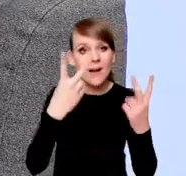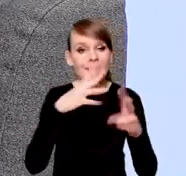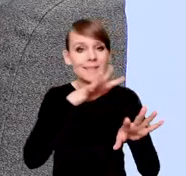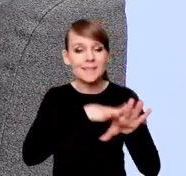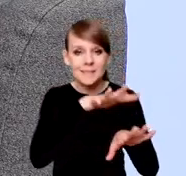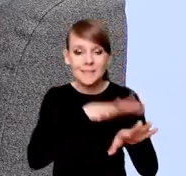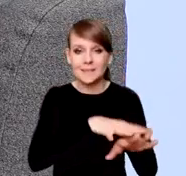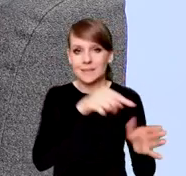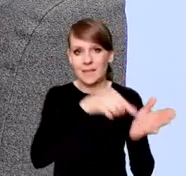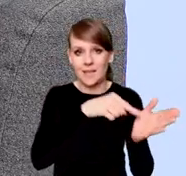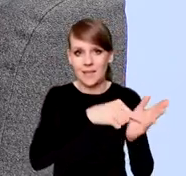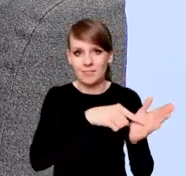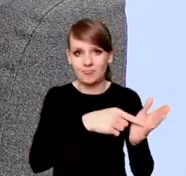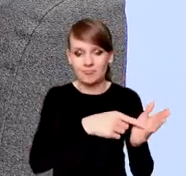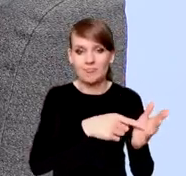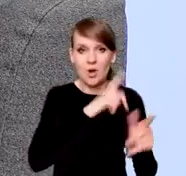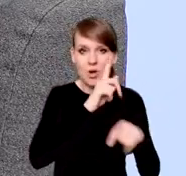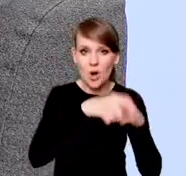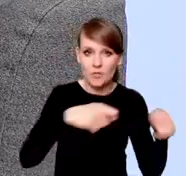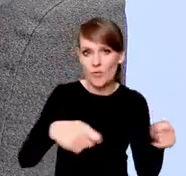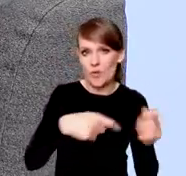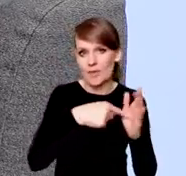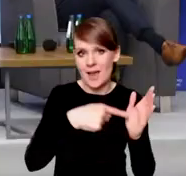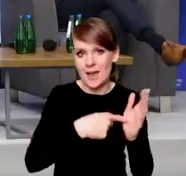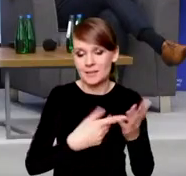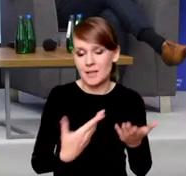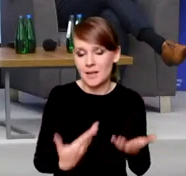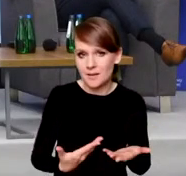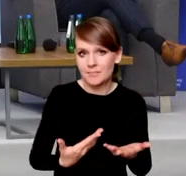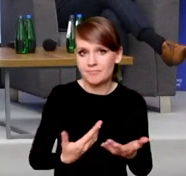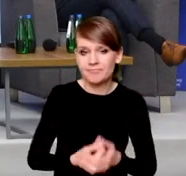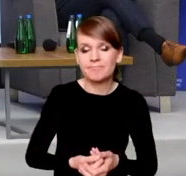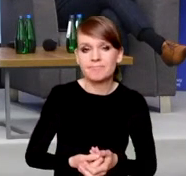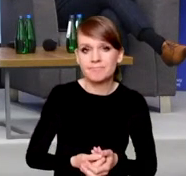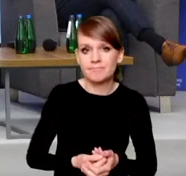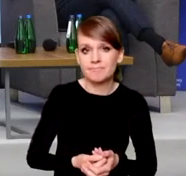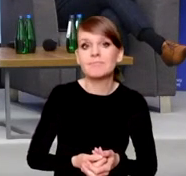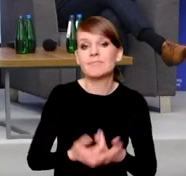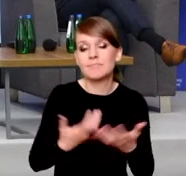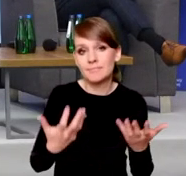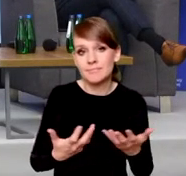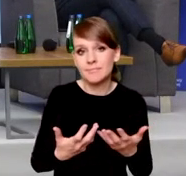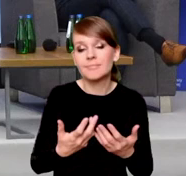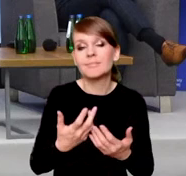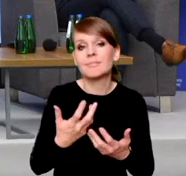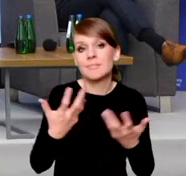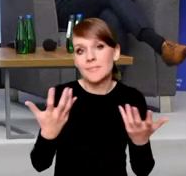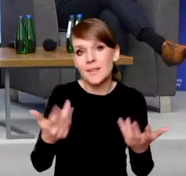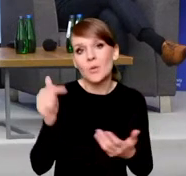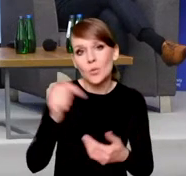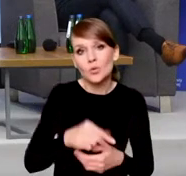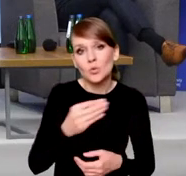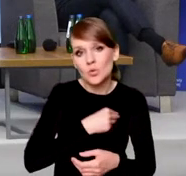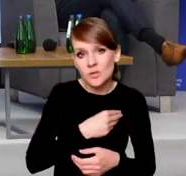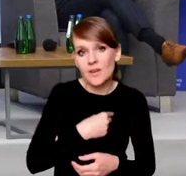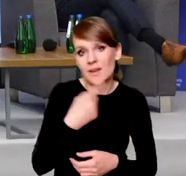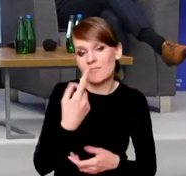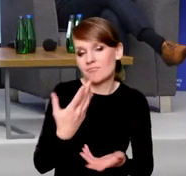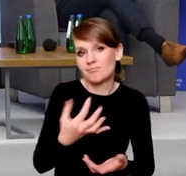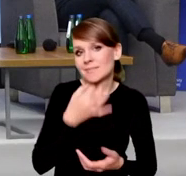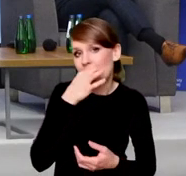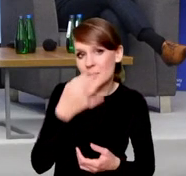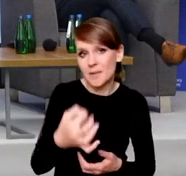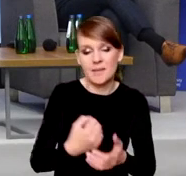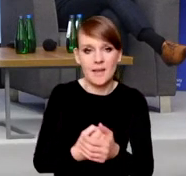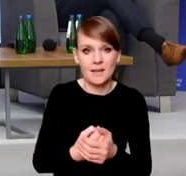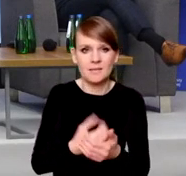pewne rozwiązania powinny zaistnieć, to jednak, żeby być uczciwym w tej dyskusji, to trzeba zapytać, dlaczego brak